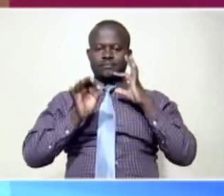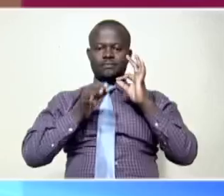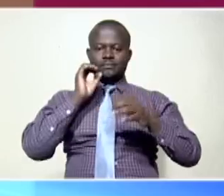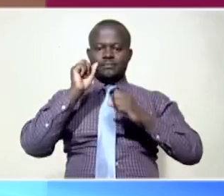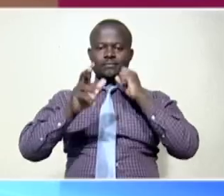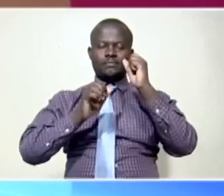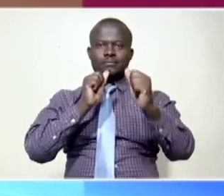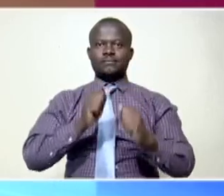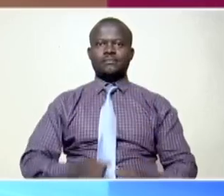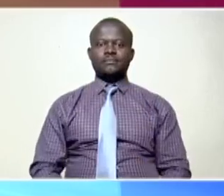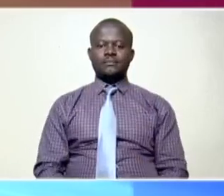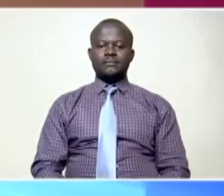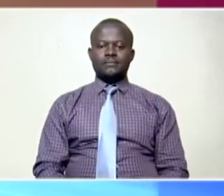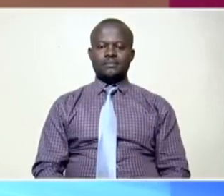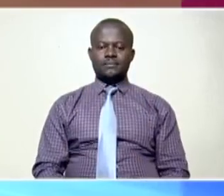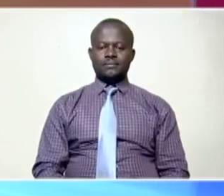Irizabimbuto.